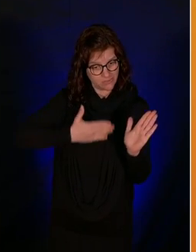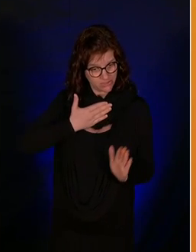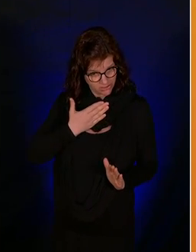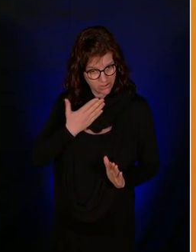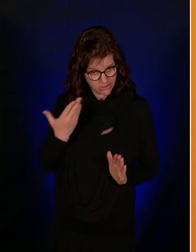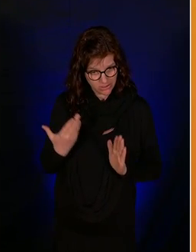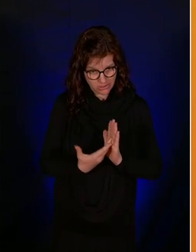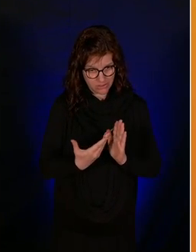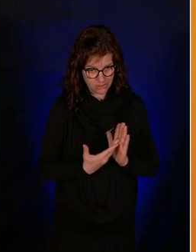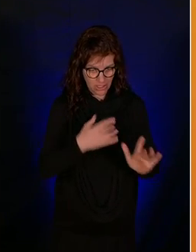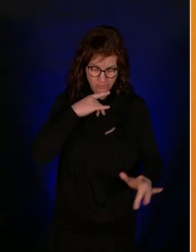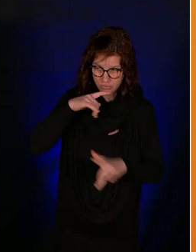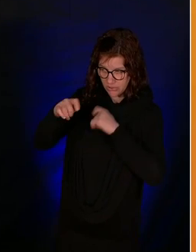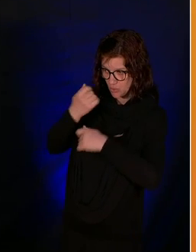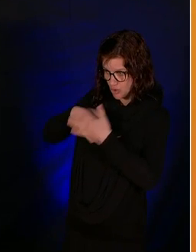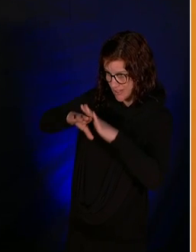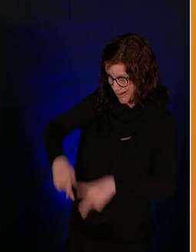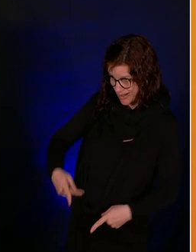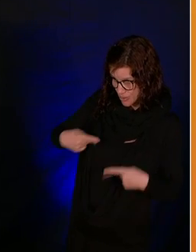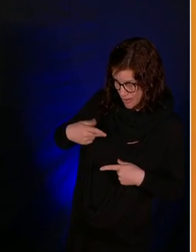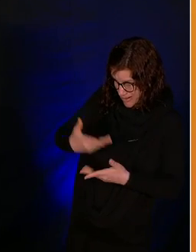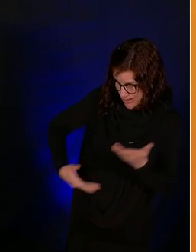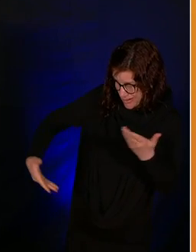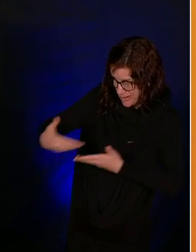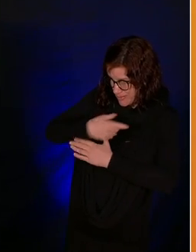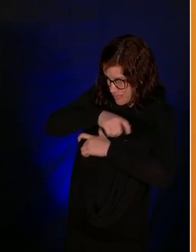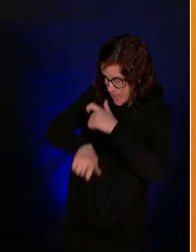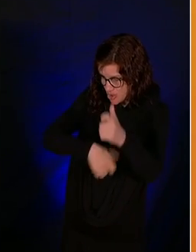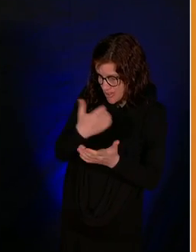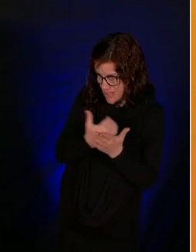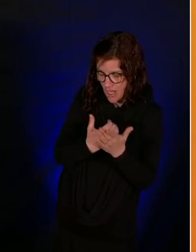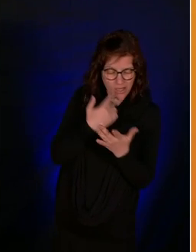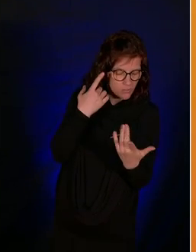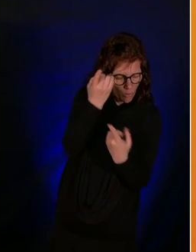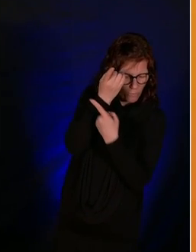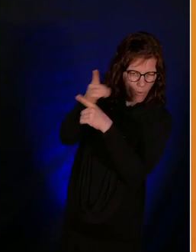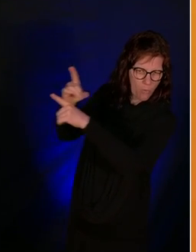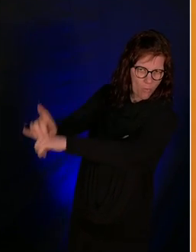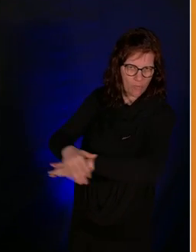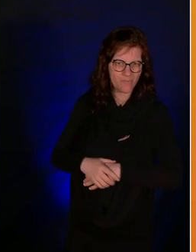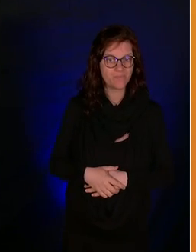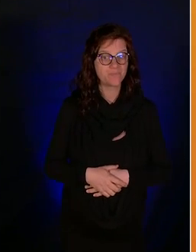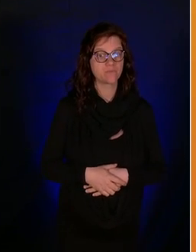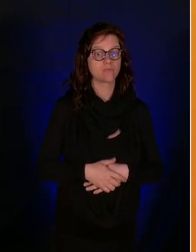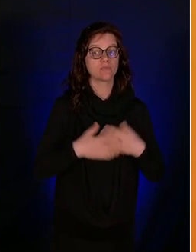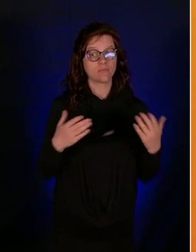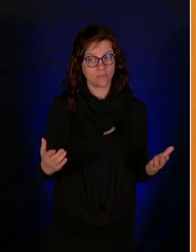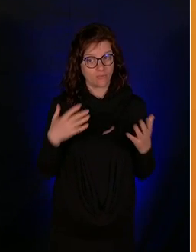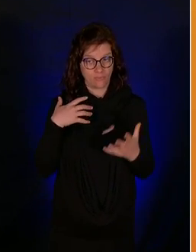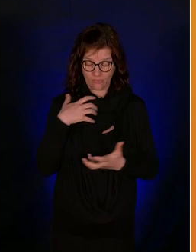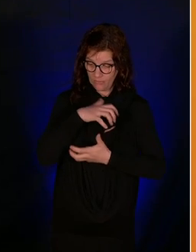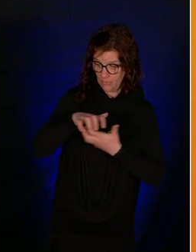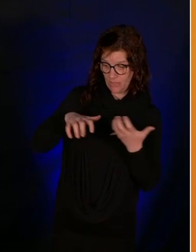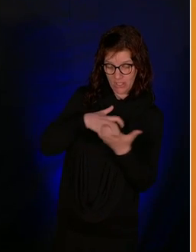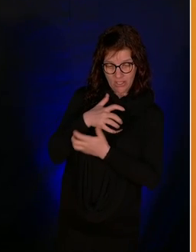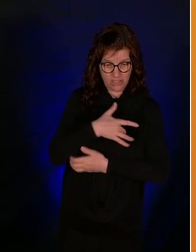nous avons la discussion dans les ateliers avec les salariés pour construire les revendications. Après la crise sanitaire,